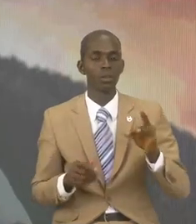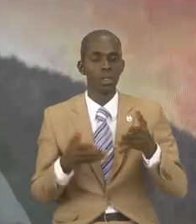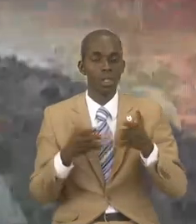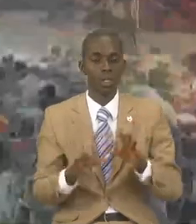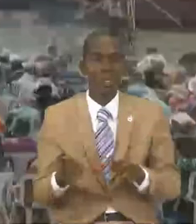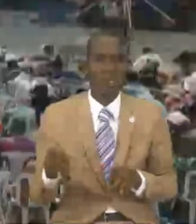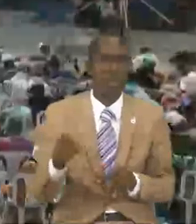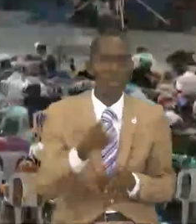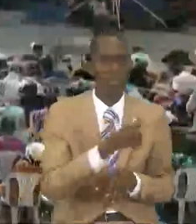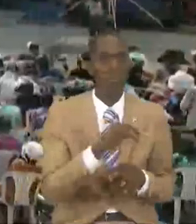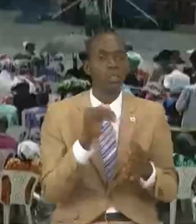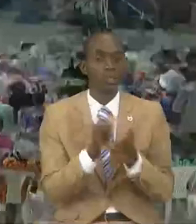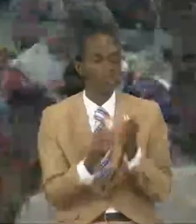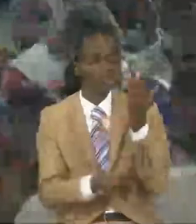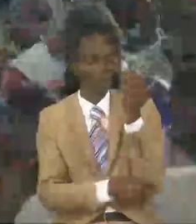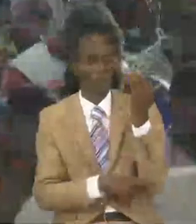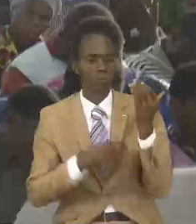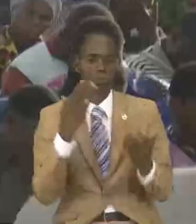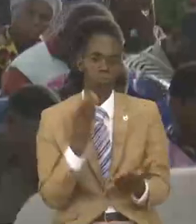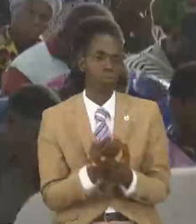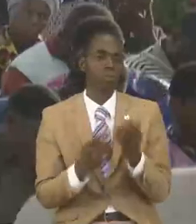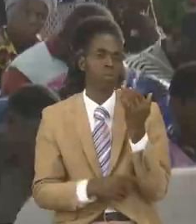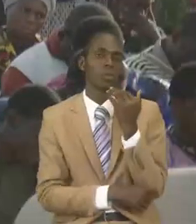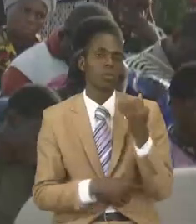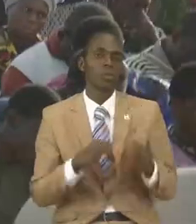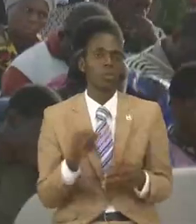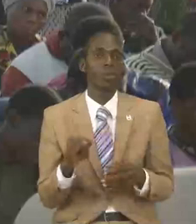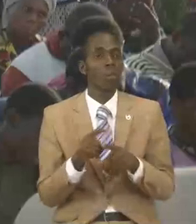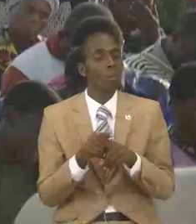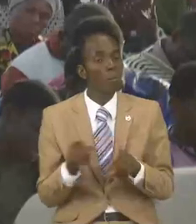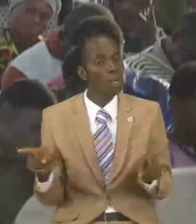Que celui qui dérobait ne dérobe plus,